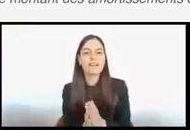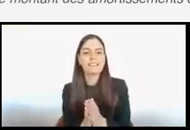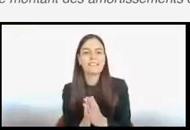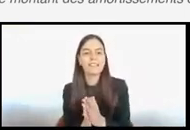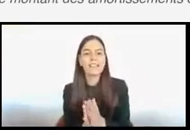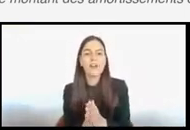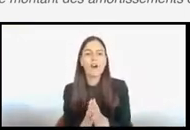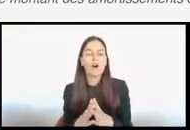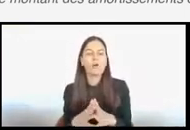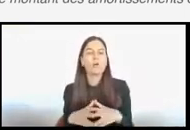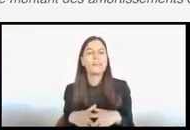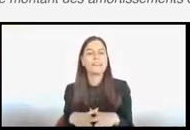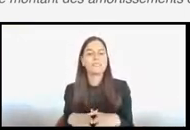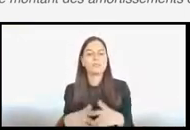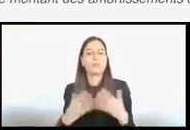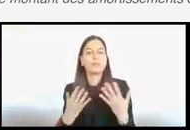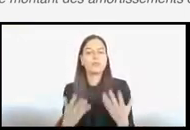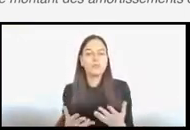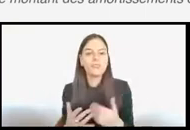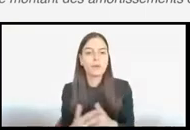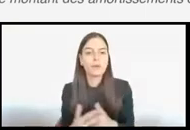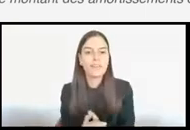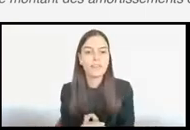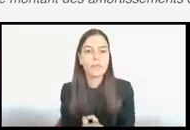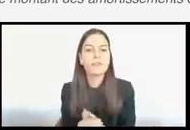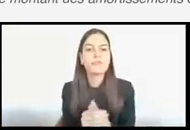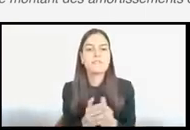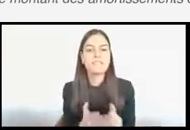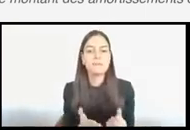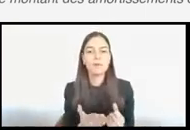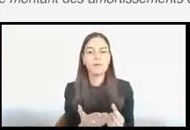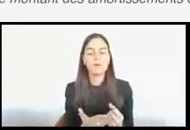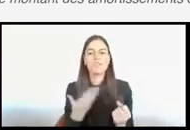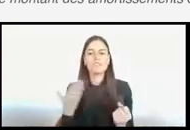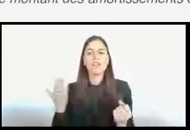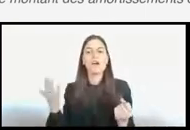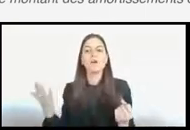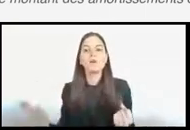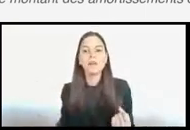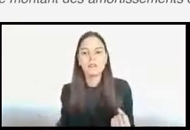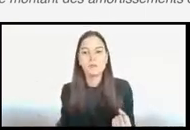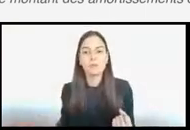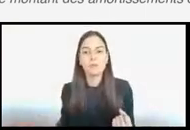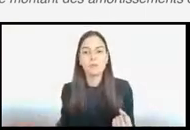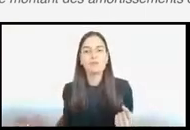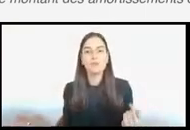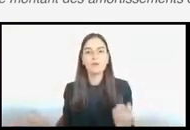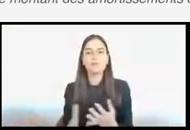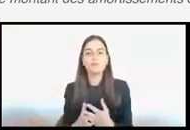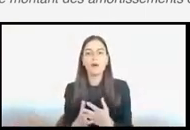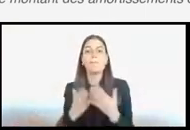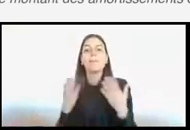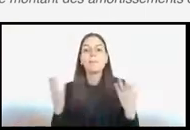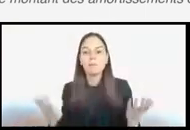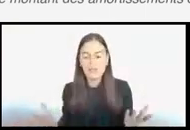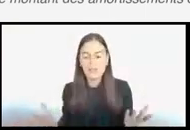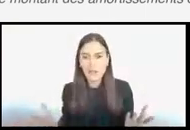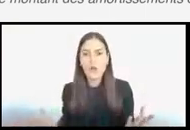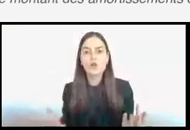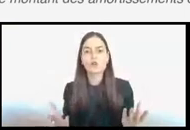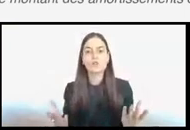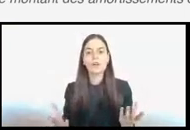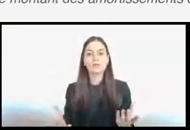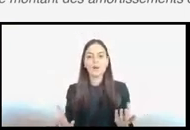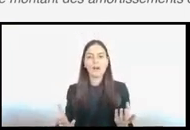allez pouvoir tirer en location nue des loyers annuels de 16 000 euros. Déjà, en location meublée, vous voyez que pour un même